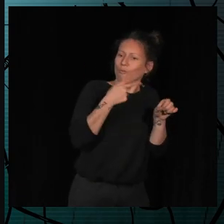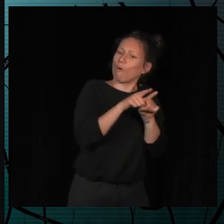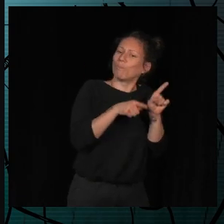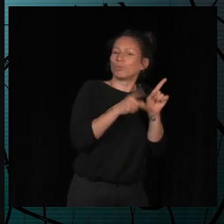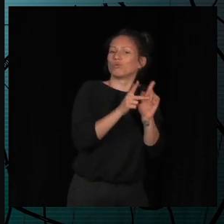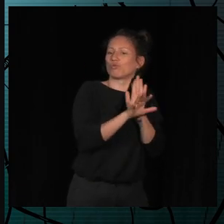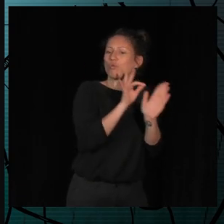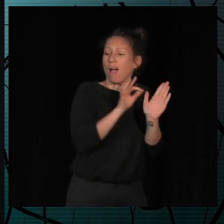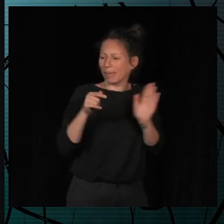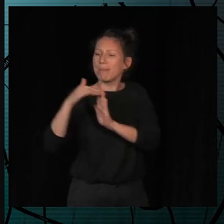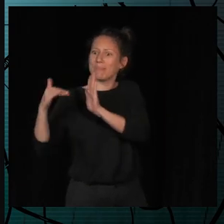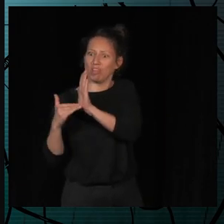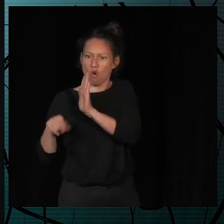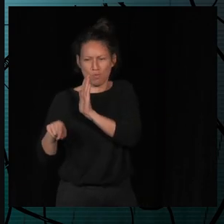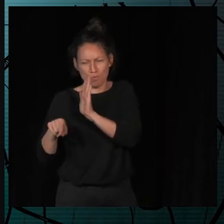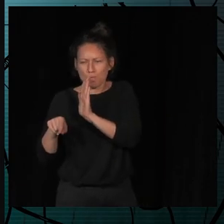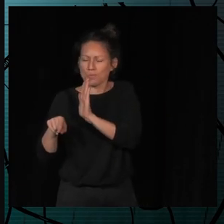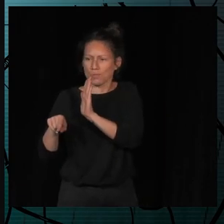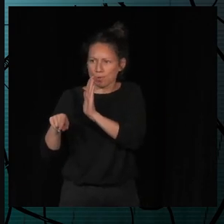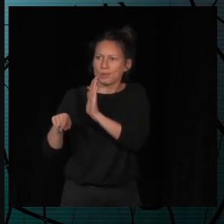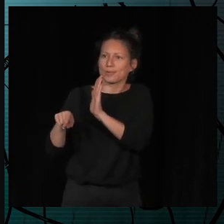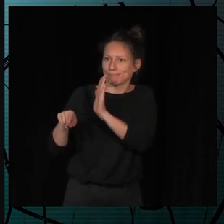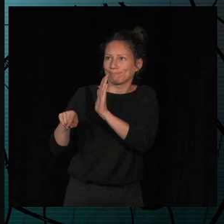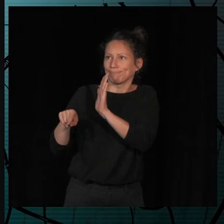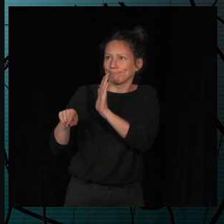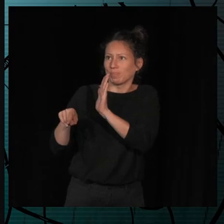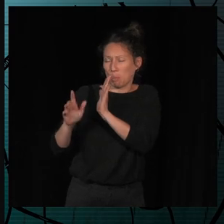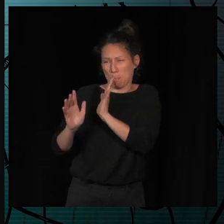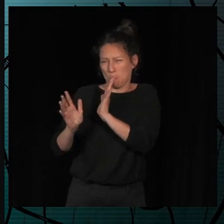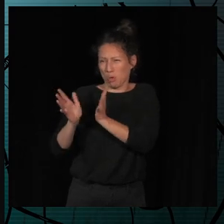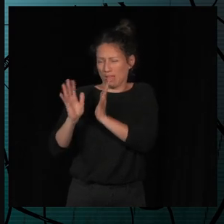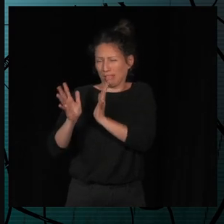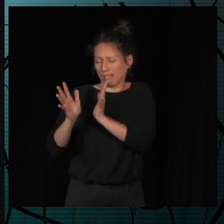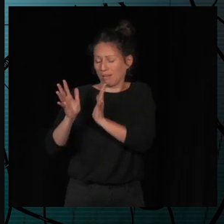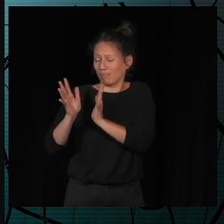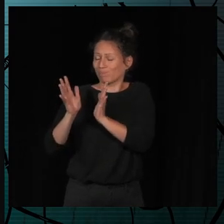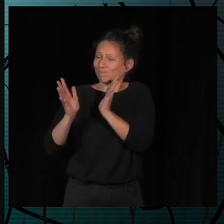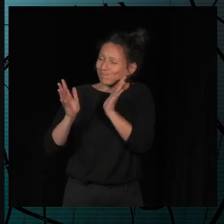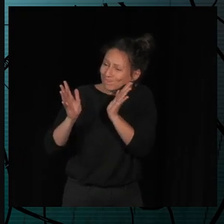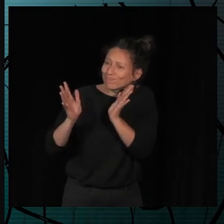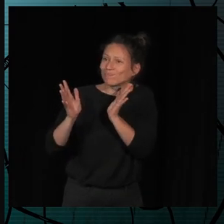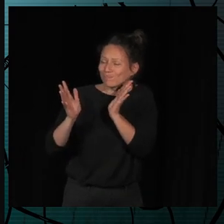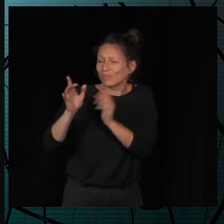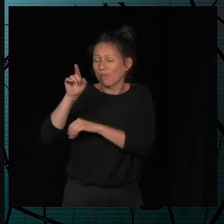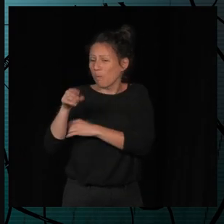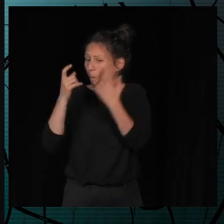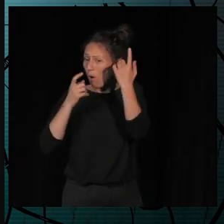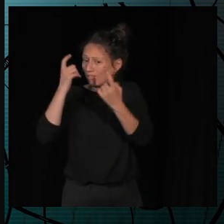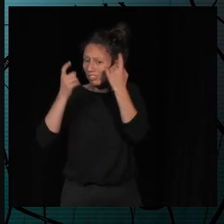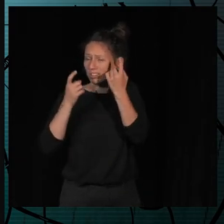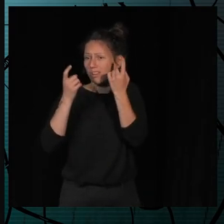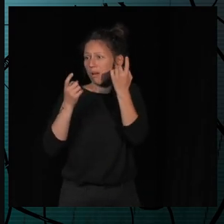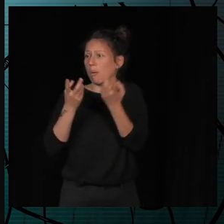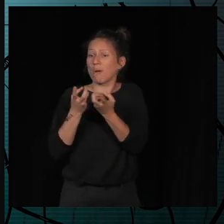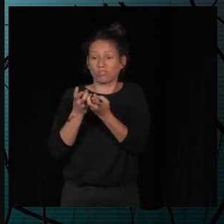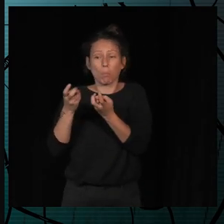un mais chez les mineurs je pense qu'à un moment il faudrait tout de même réinterroger le fait que on le sait par exemple